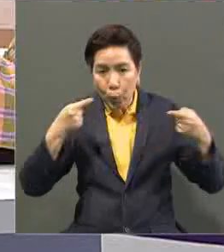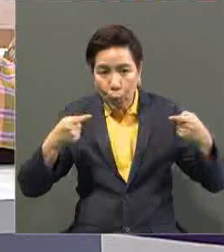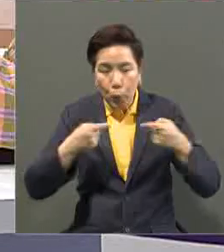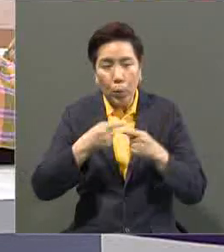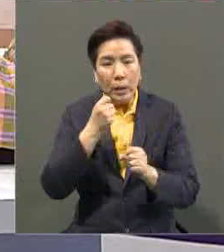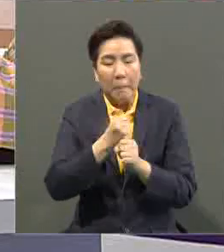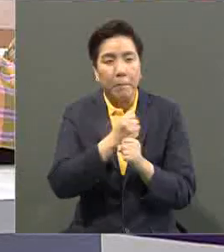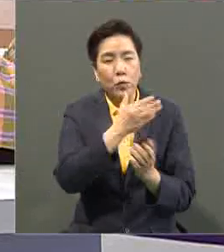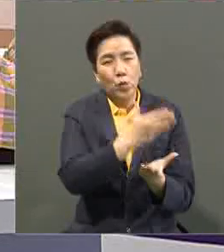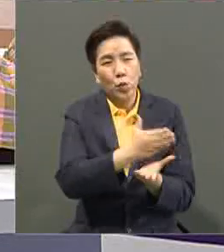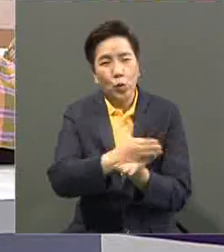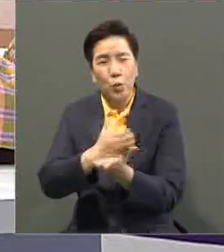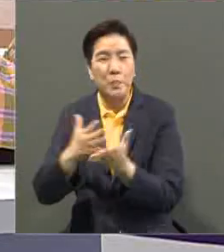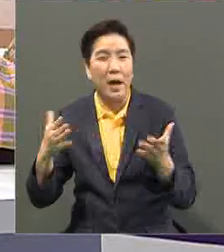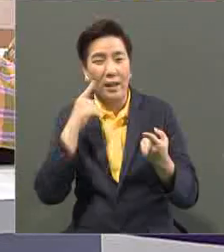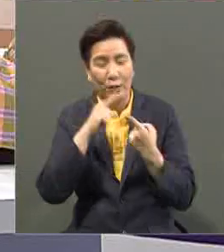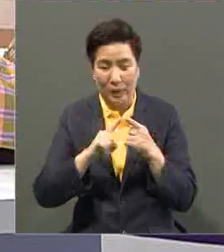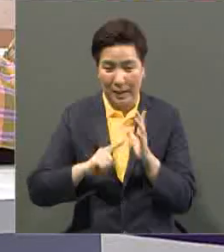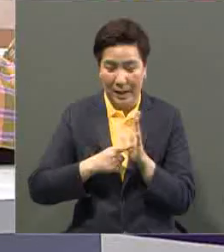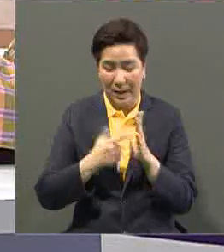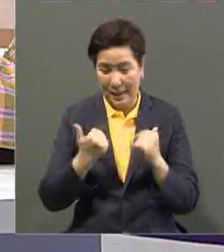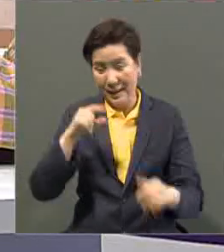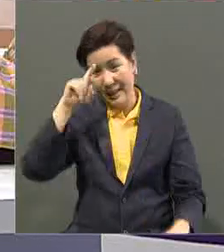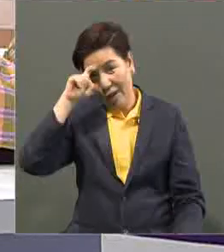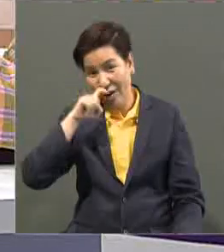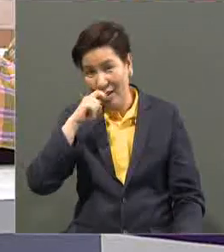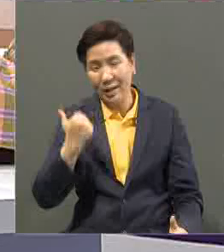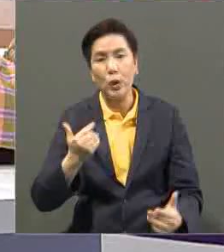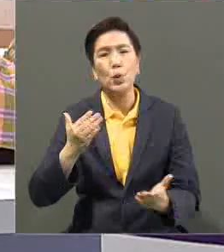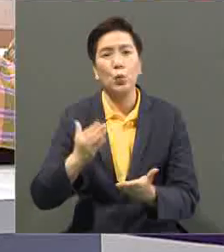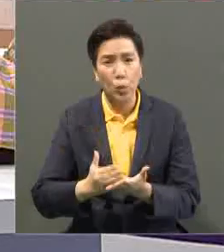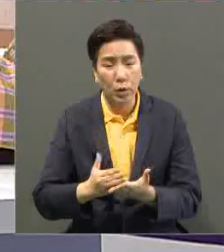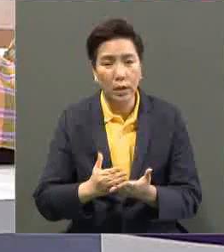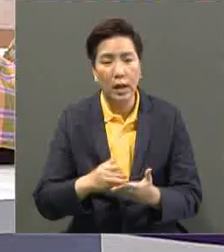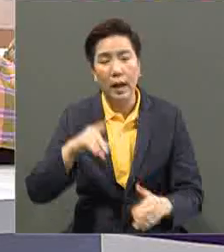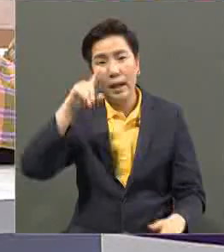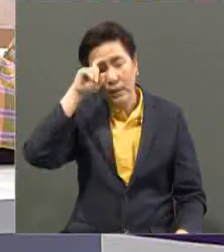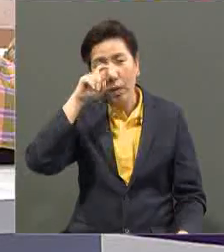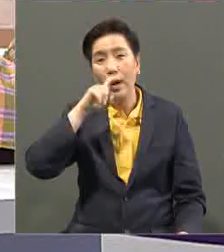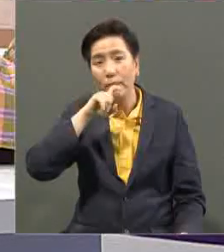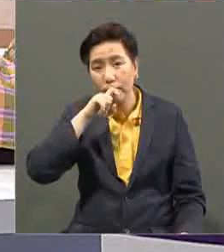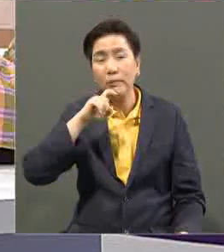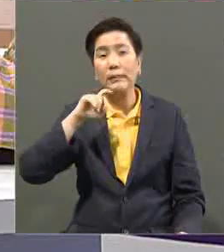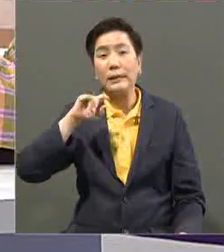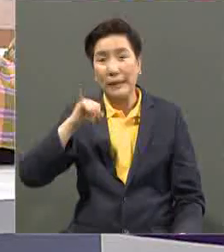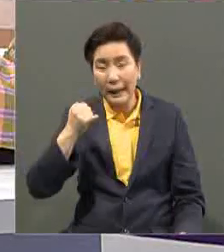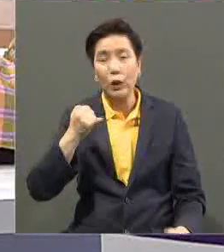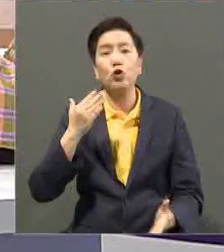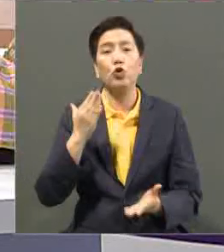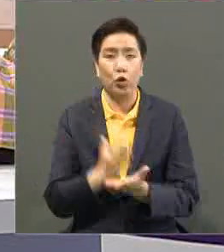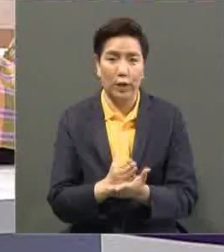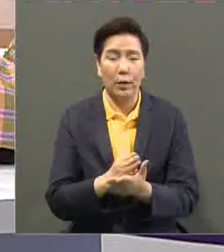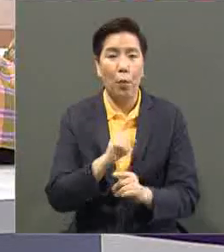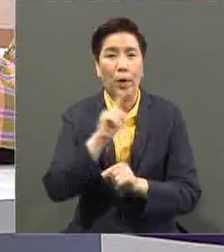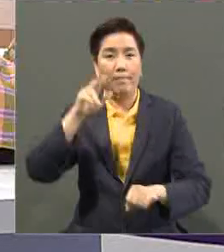ก็ว่าได้มั้ยเริ่มตั้งแต่สุดสัปดาห์นี้เลยนะครับเสาร์อาทิตย์จันทร์หยุดเชดเชยวันจักรีถูก